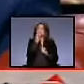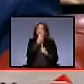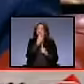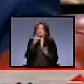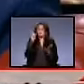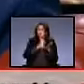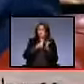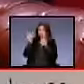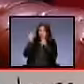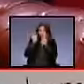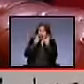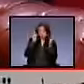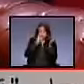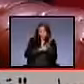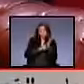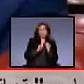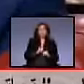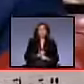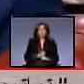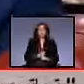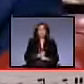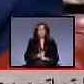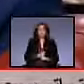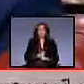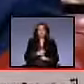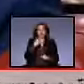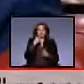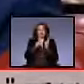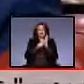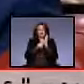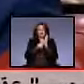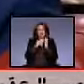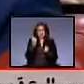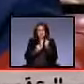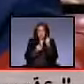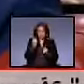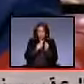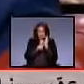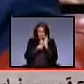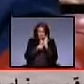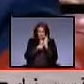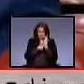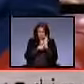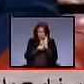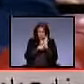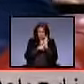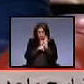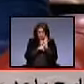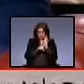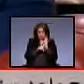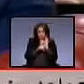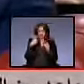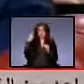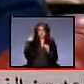والواقعي. شوف العناصر كلها ازاي، يعني حاجه غريبه. سواق التاكسي انا مش هنسى المشهد لما بيقفك